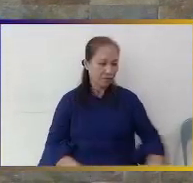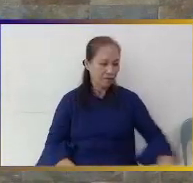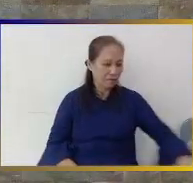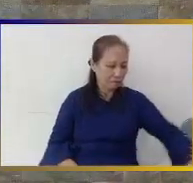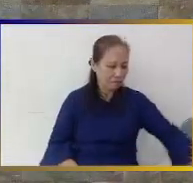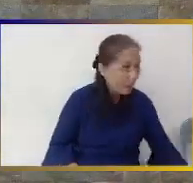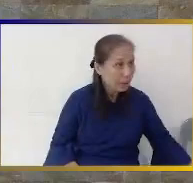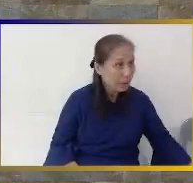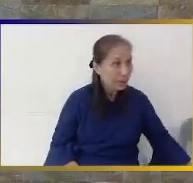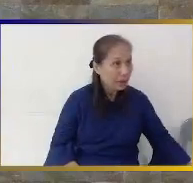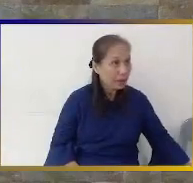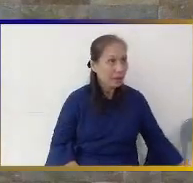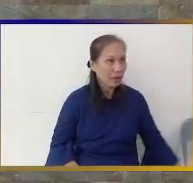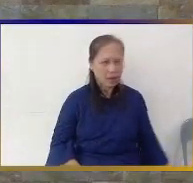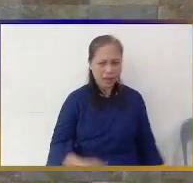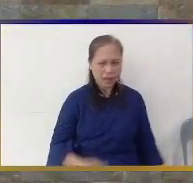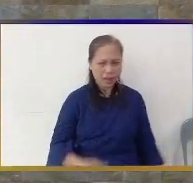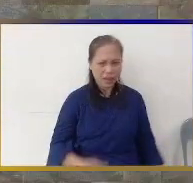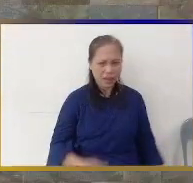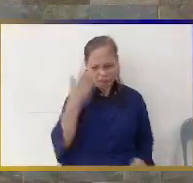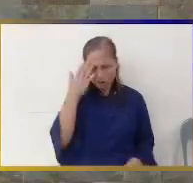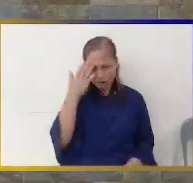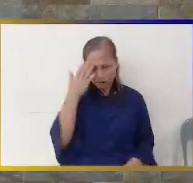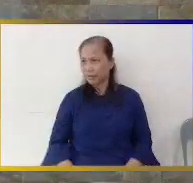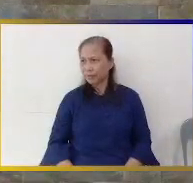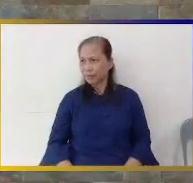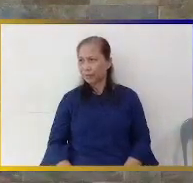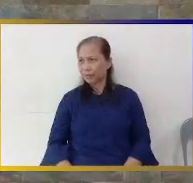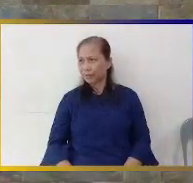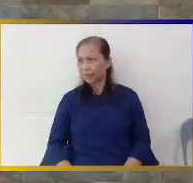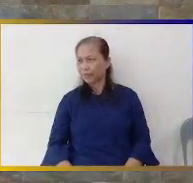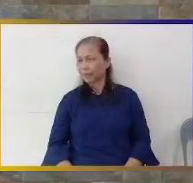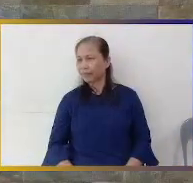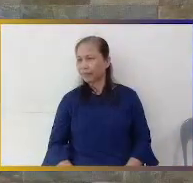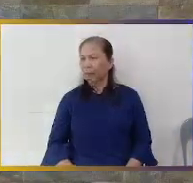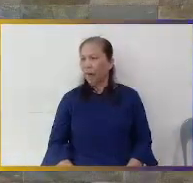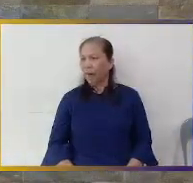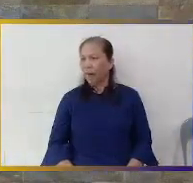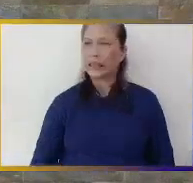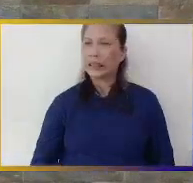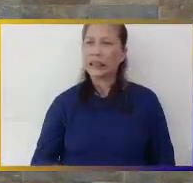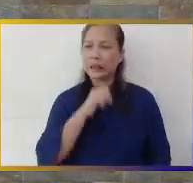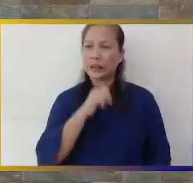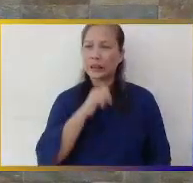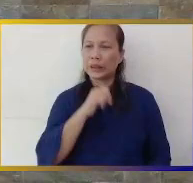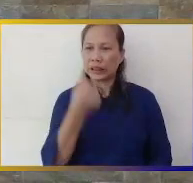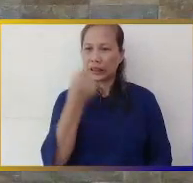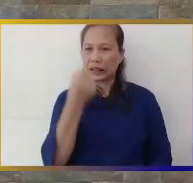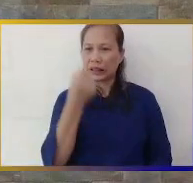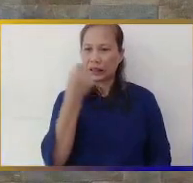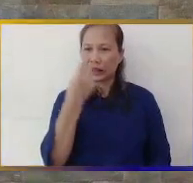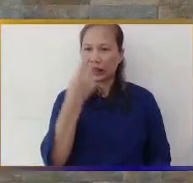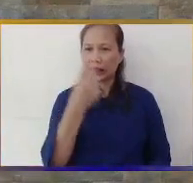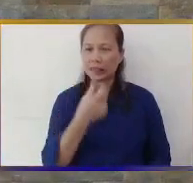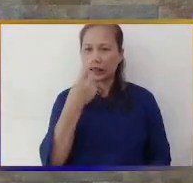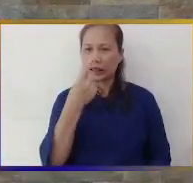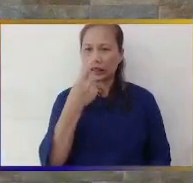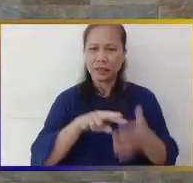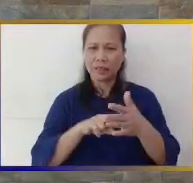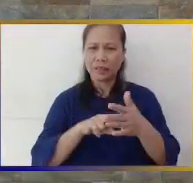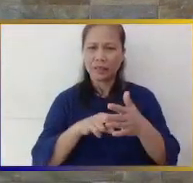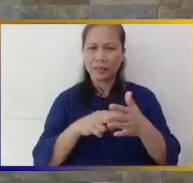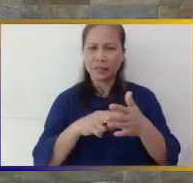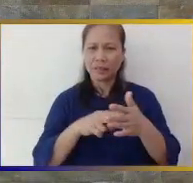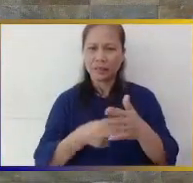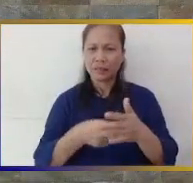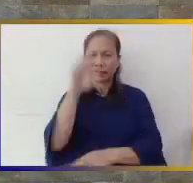nagkakamali kasi ng pangunawa Regarding sa cross napasama tuloy yung cross bagamat yung cross it's the